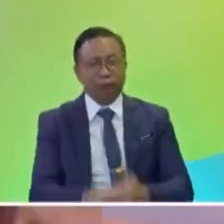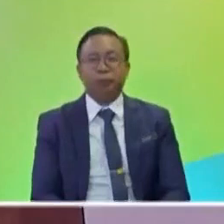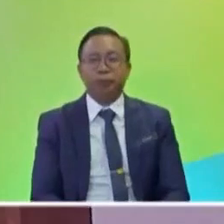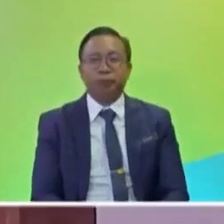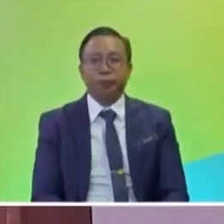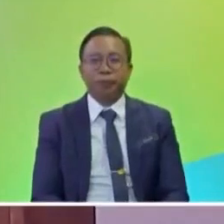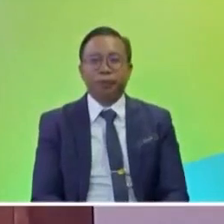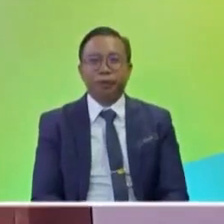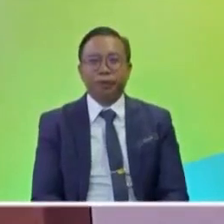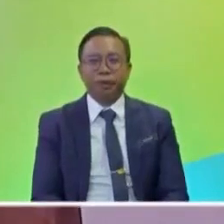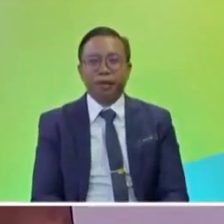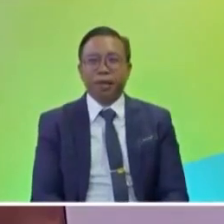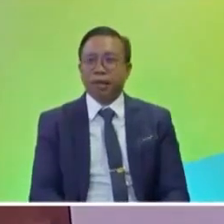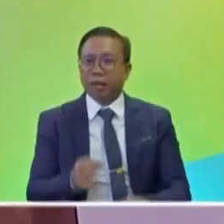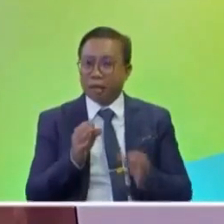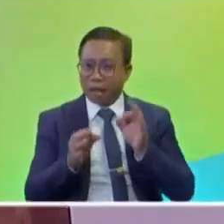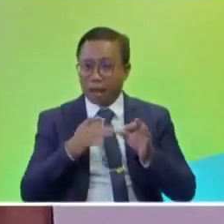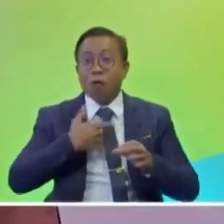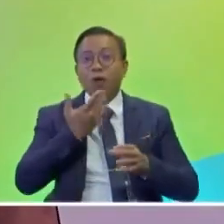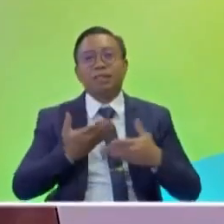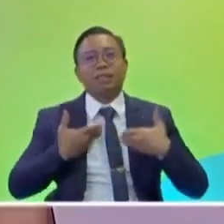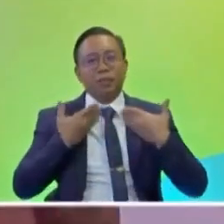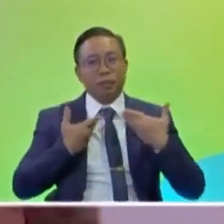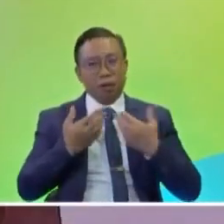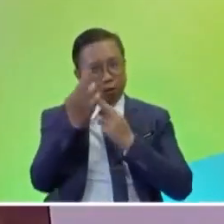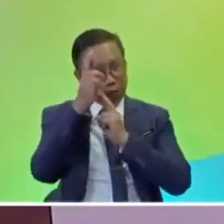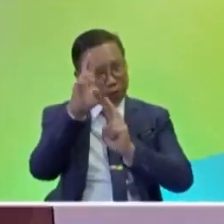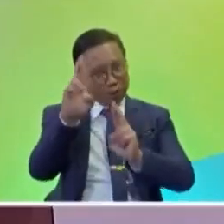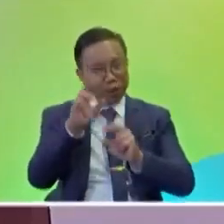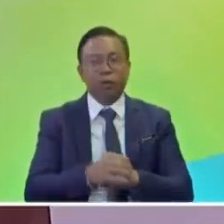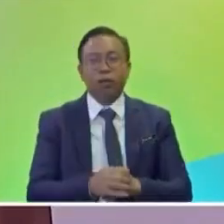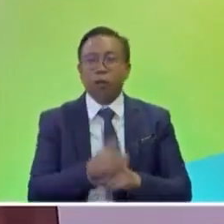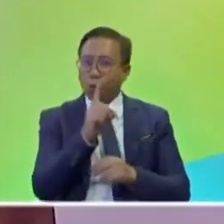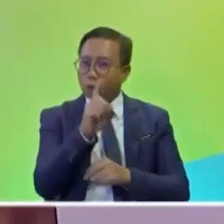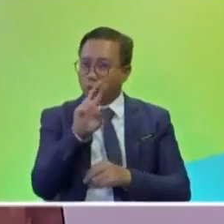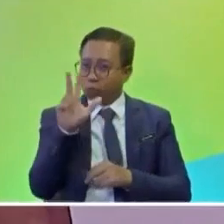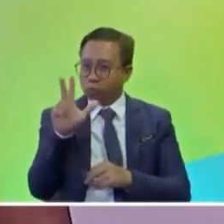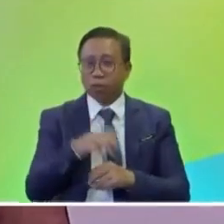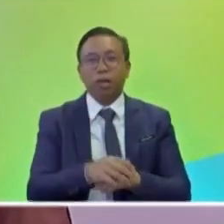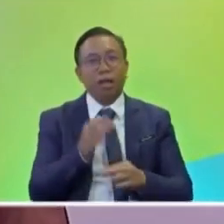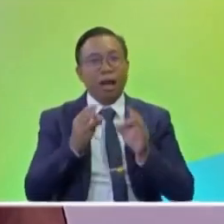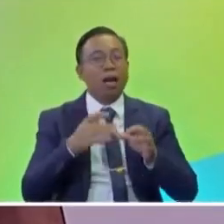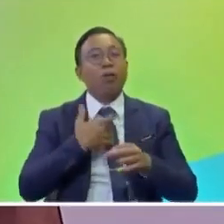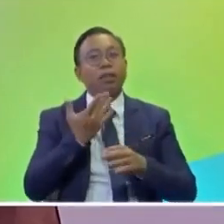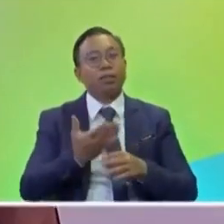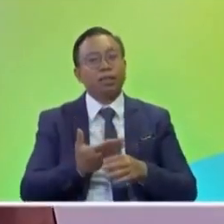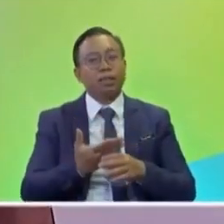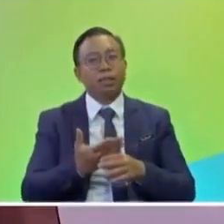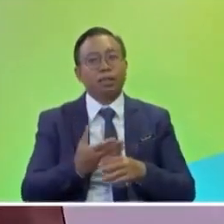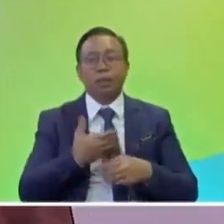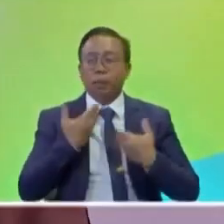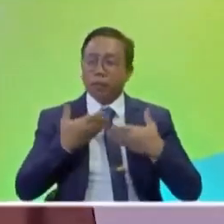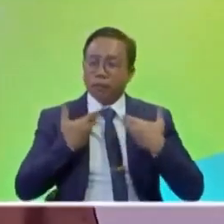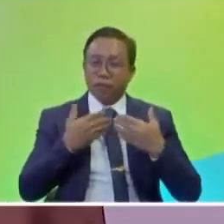Test. Okey. Okey, Kalau Rasa Gembira. Okey, ready? Okey, 1, 2, 3. Kalau rasa gembira,